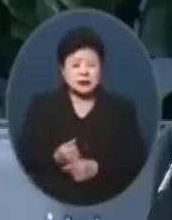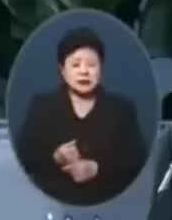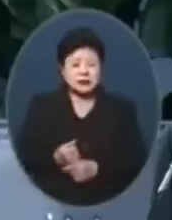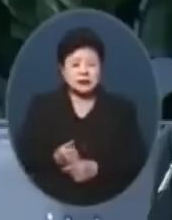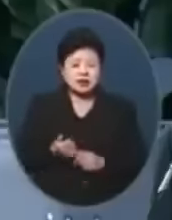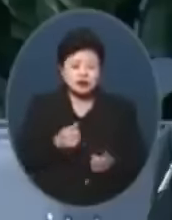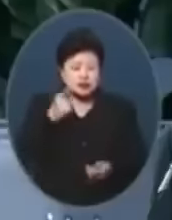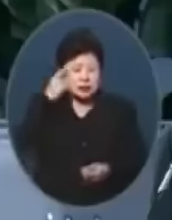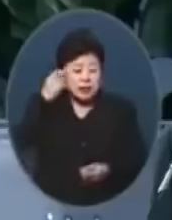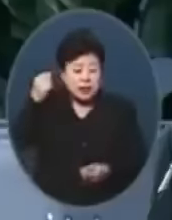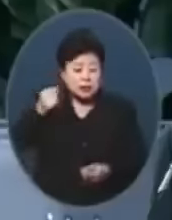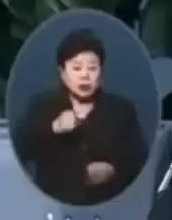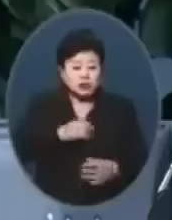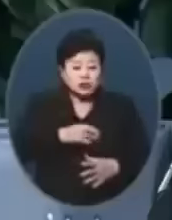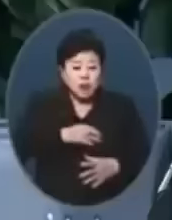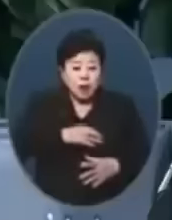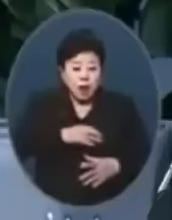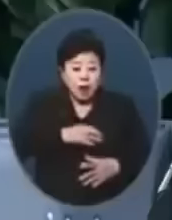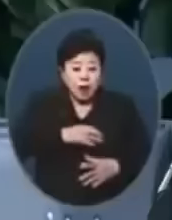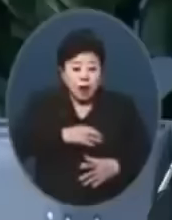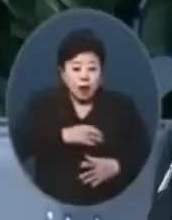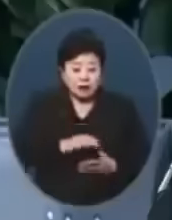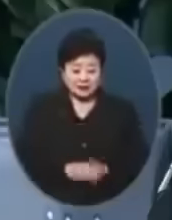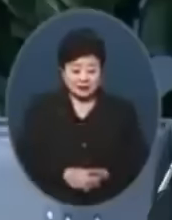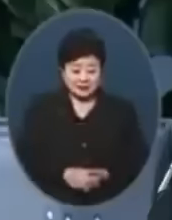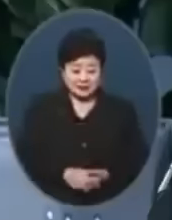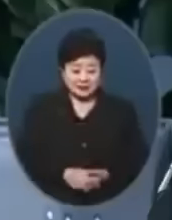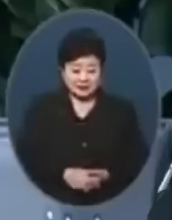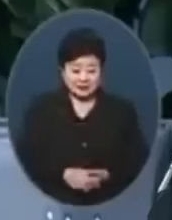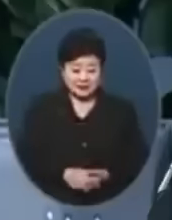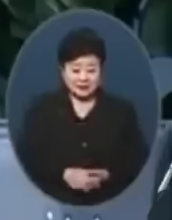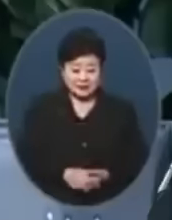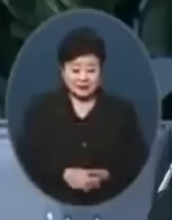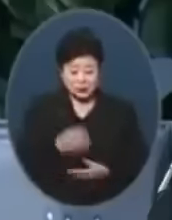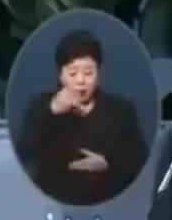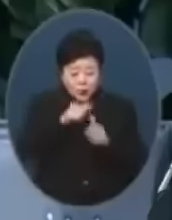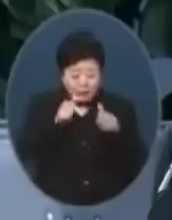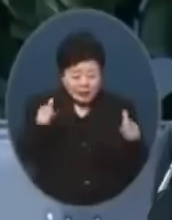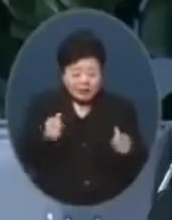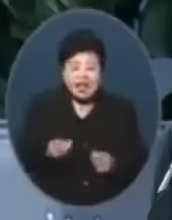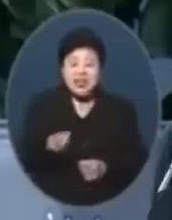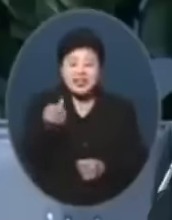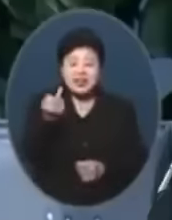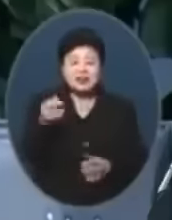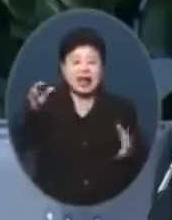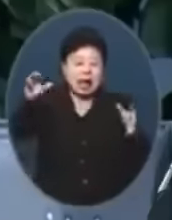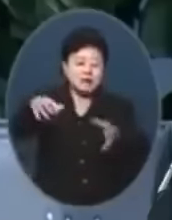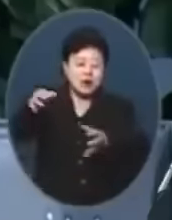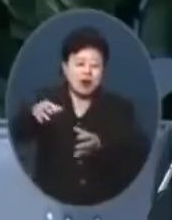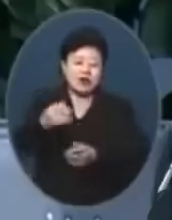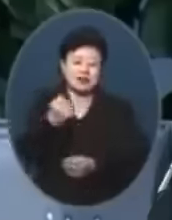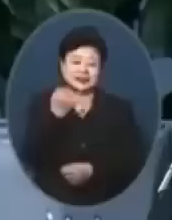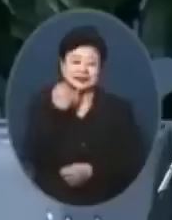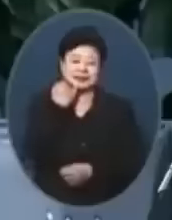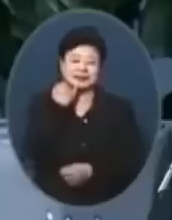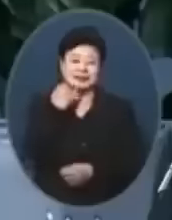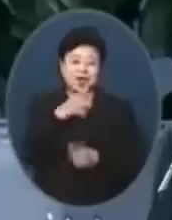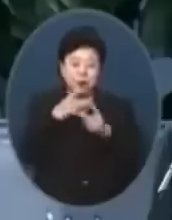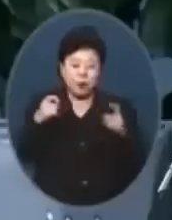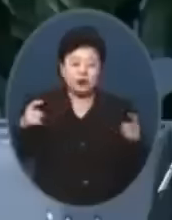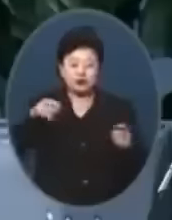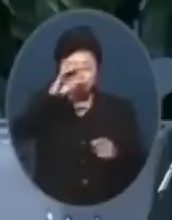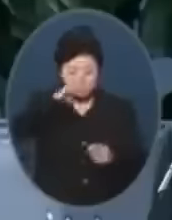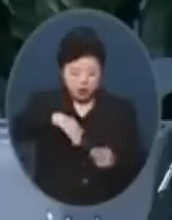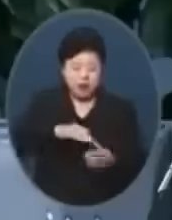살아남겠느냐 두려워했습니다. 그것을 안 요셉은 형들을 전부 다 왕궁으로